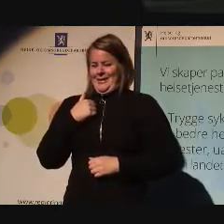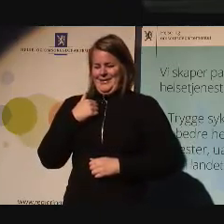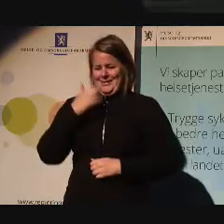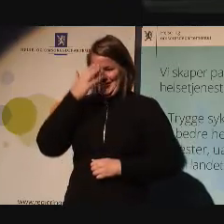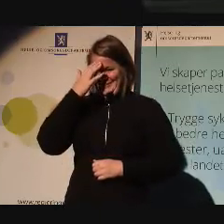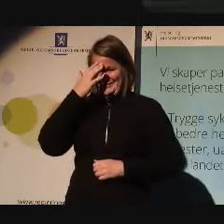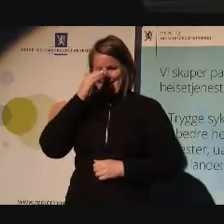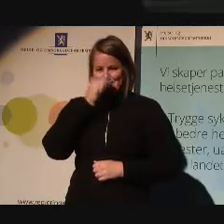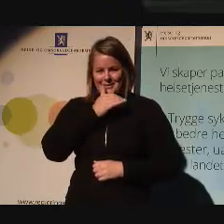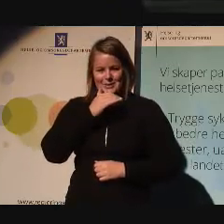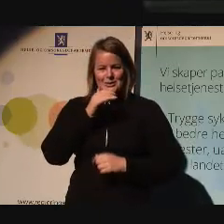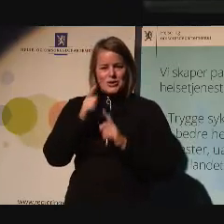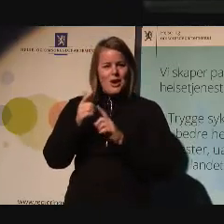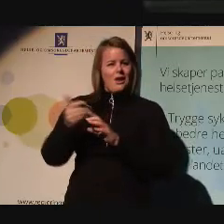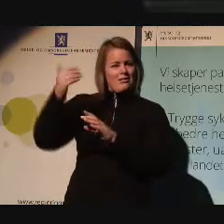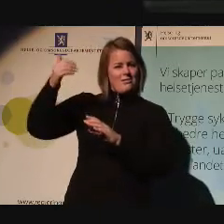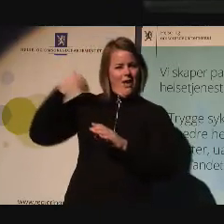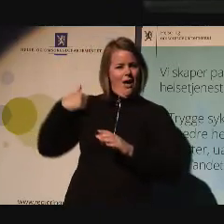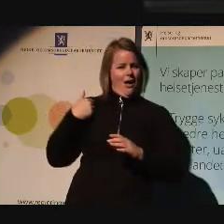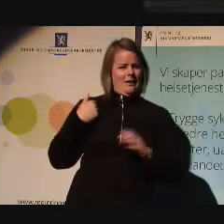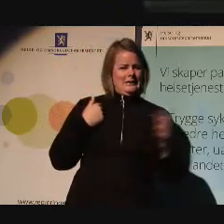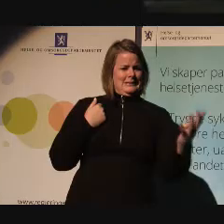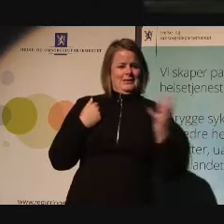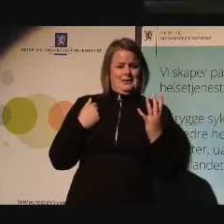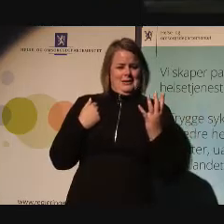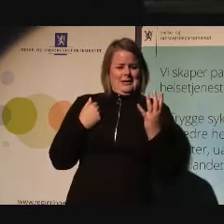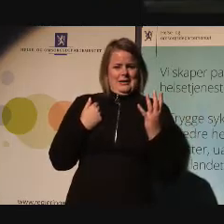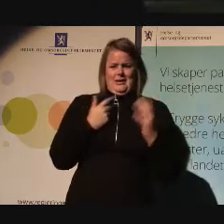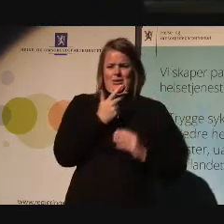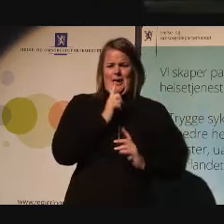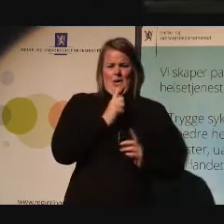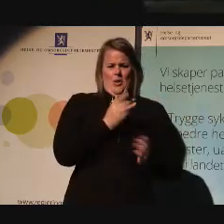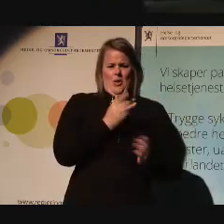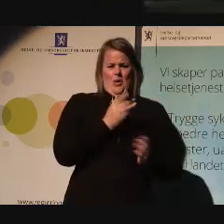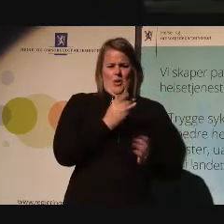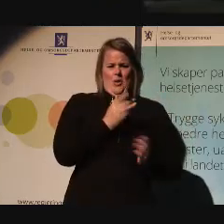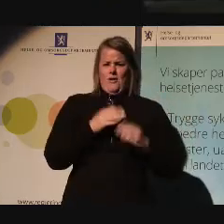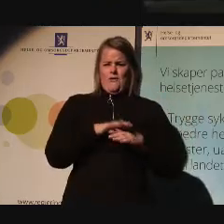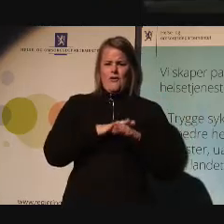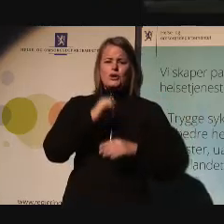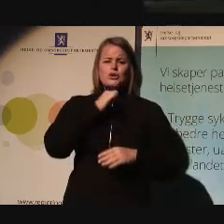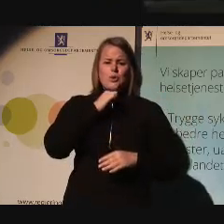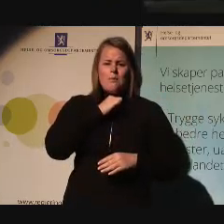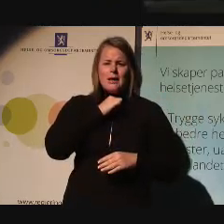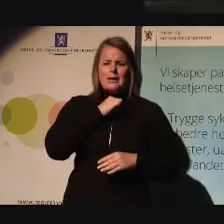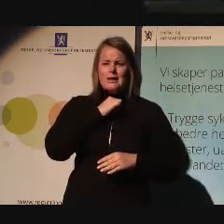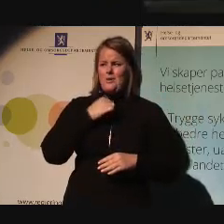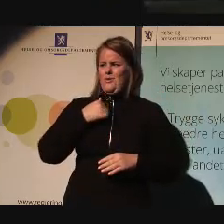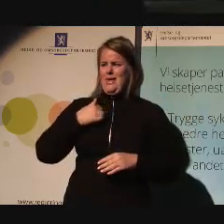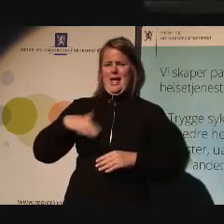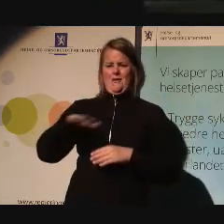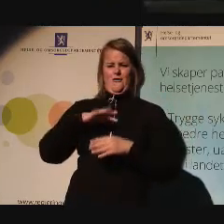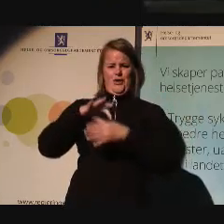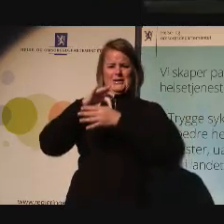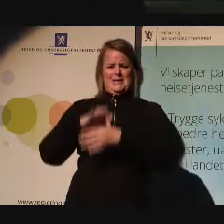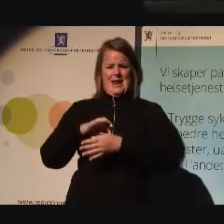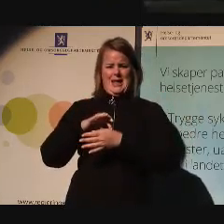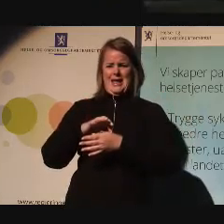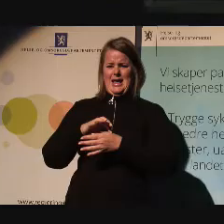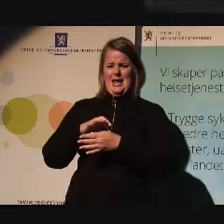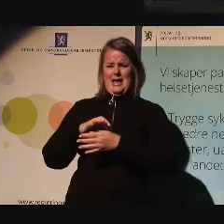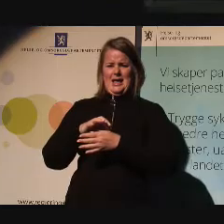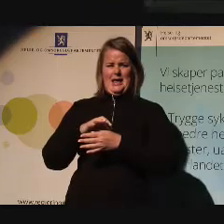ganske skummelt. Det var ikke noe enkel sak å si, ja, jeg som er fylkeslege kan greit bli venn